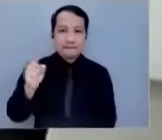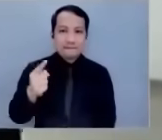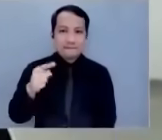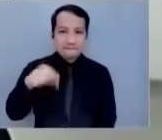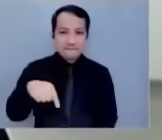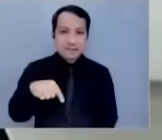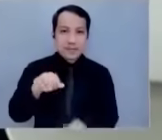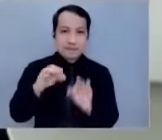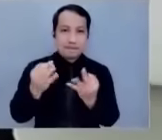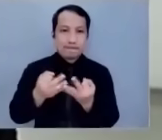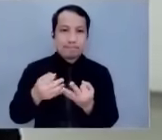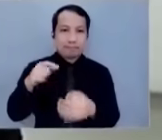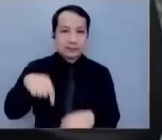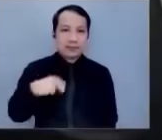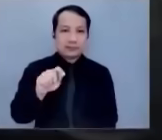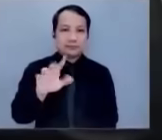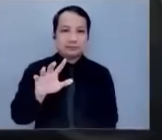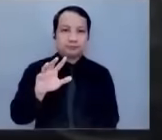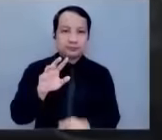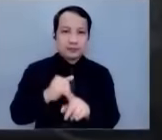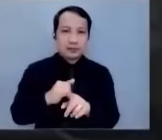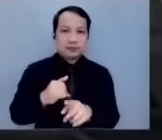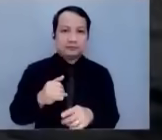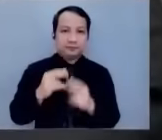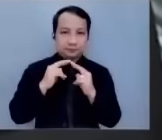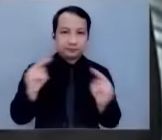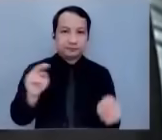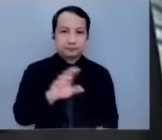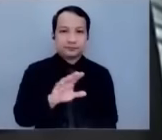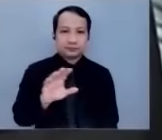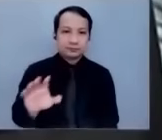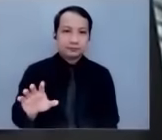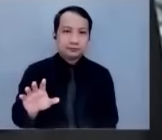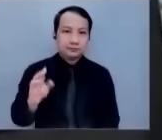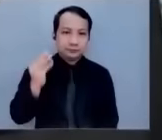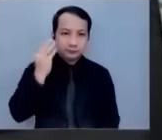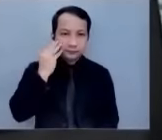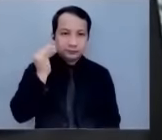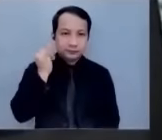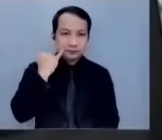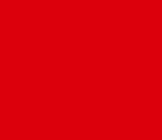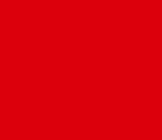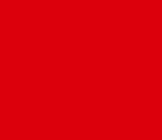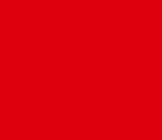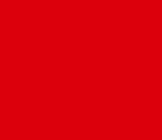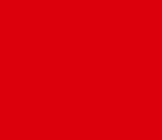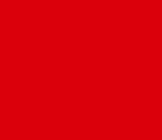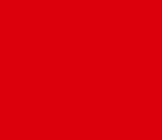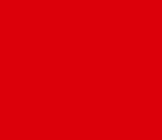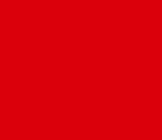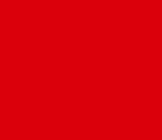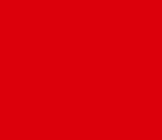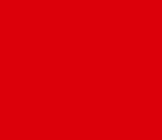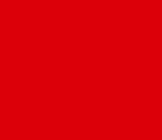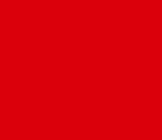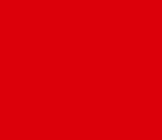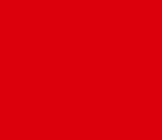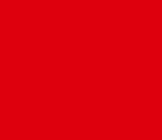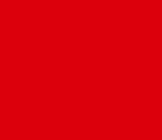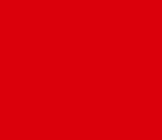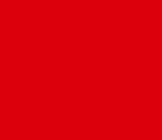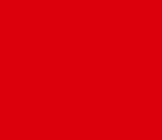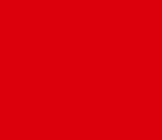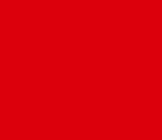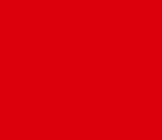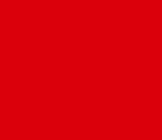TV5 nagbabalita mula sa frontline MJ marf news 5 mga kapatid Ito po ang